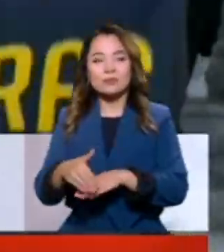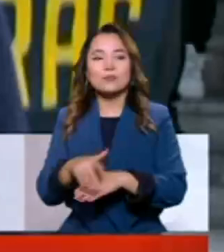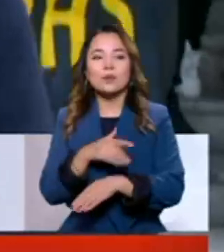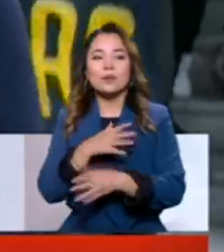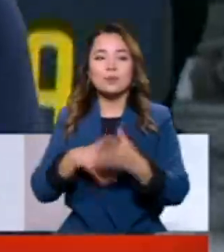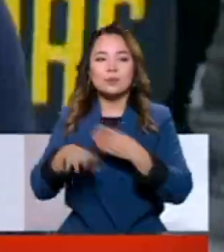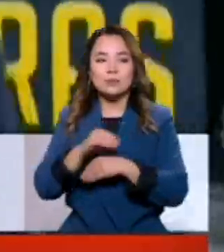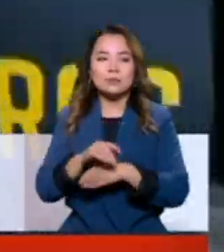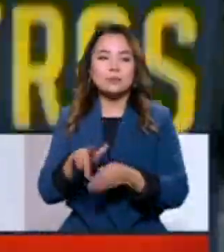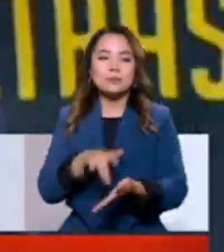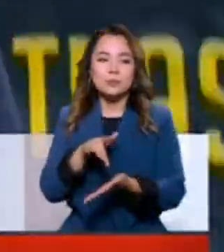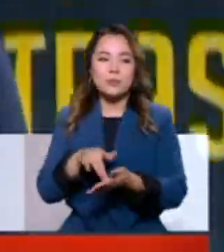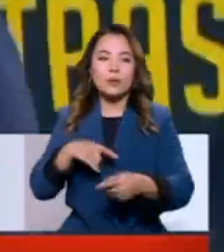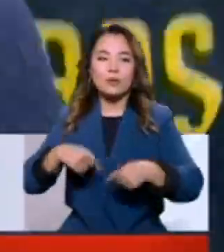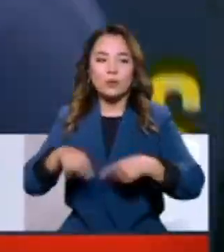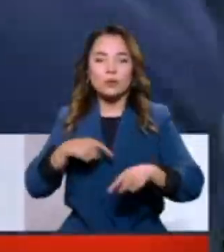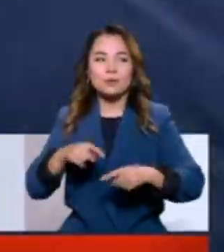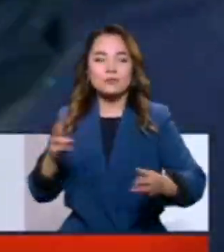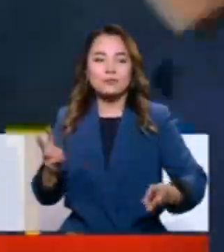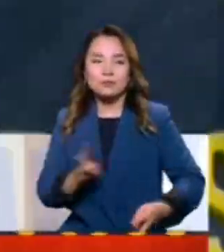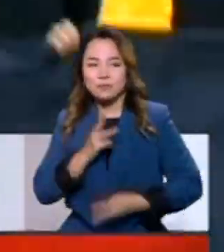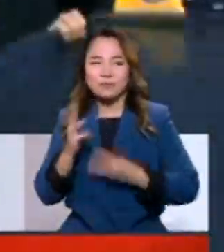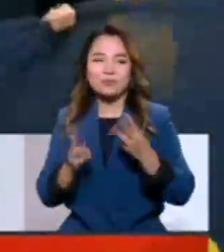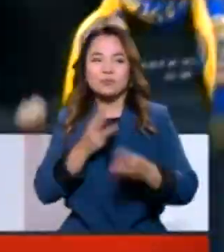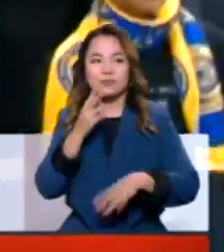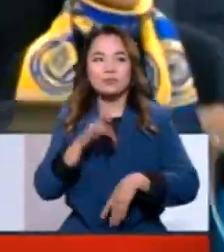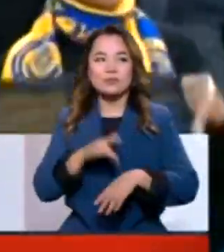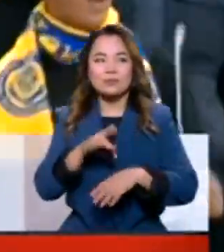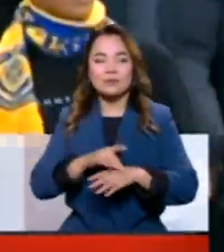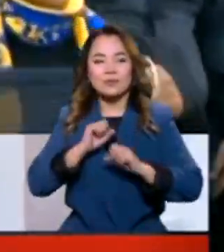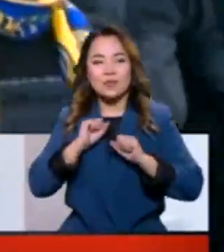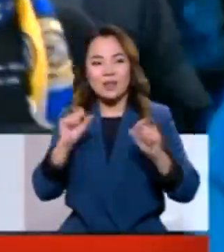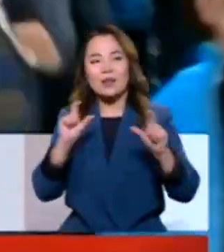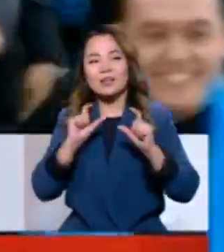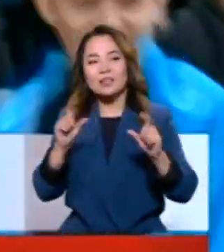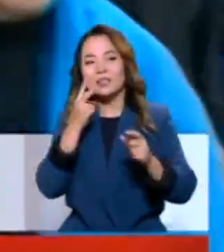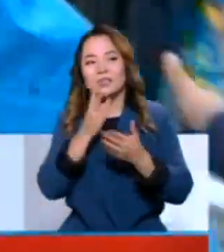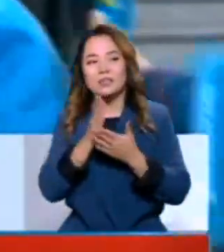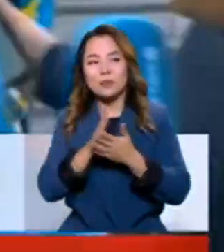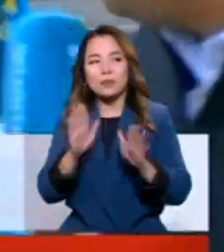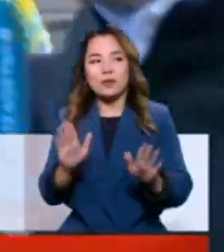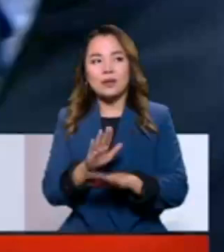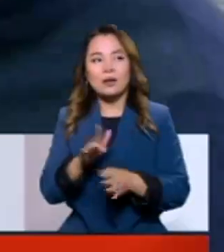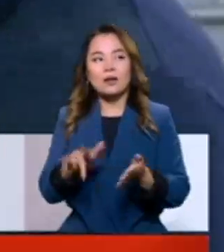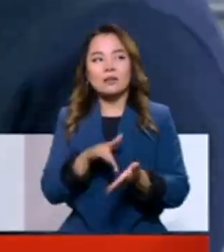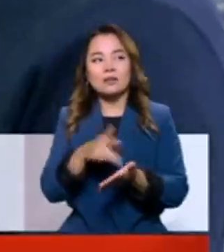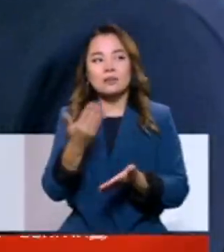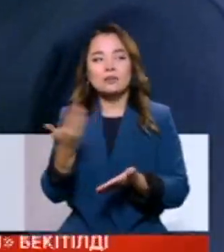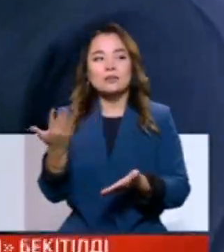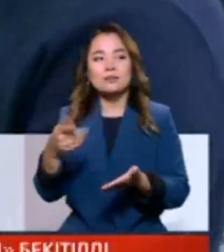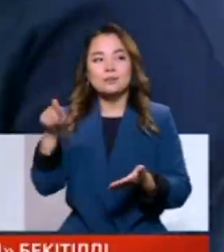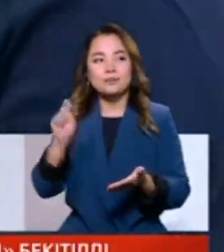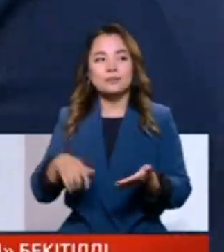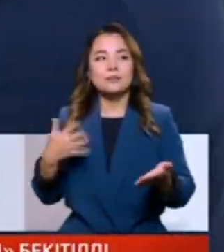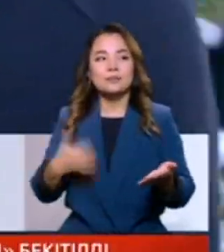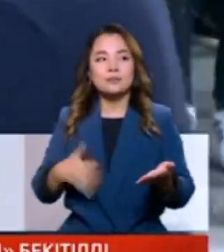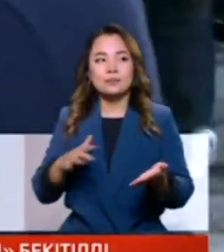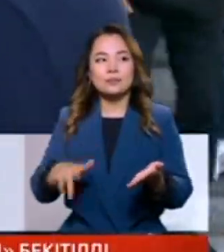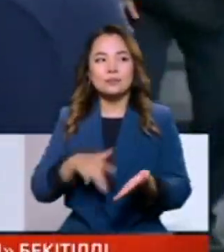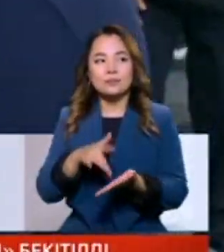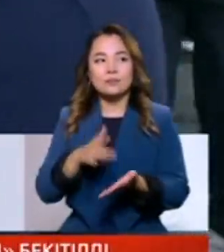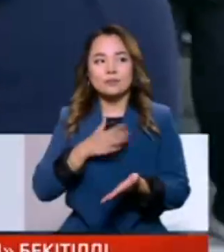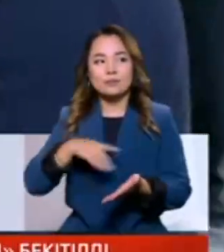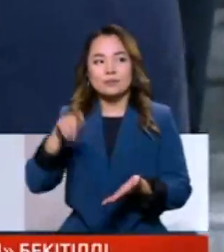осындай футбол атмосферасы ендеше жанкүйерлердің бірін тіліне сөзге тартсақ, сіздер қай қаладан келдіңіздер? Біз Тараз қаласынан,